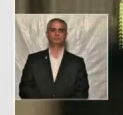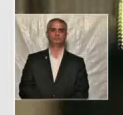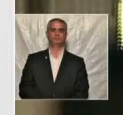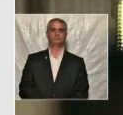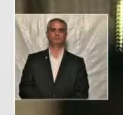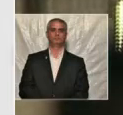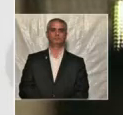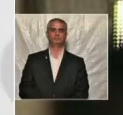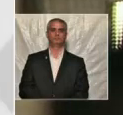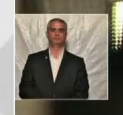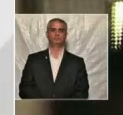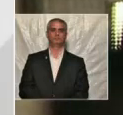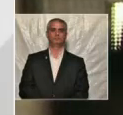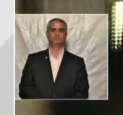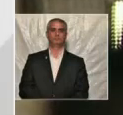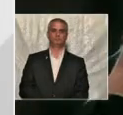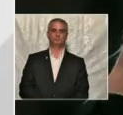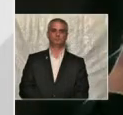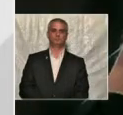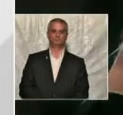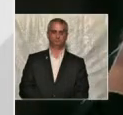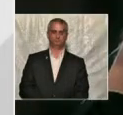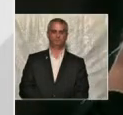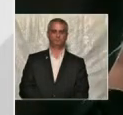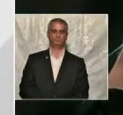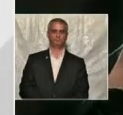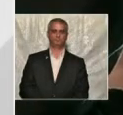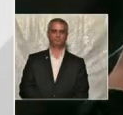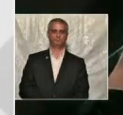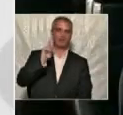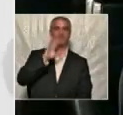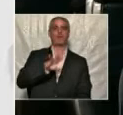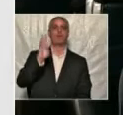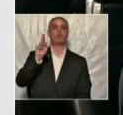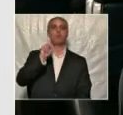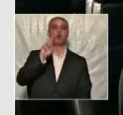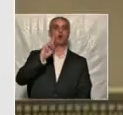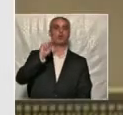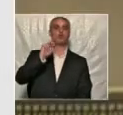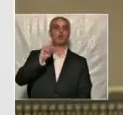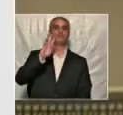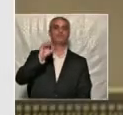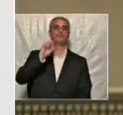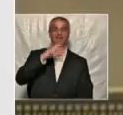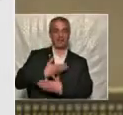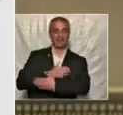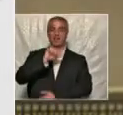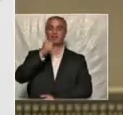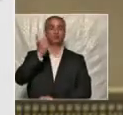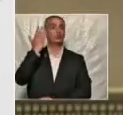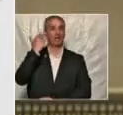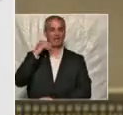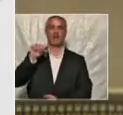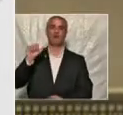דתיים, חילונים, מתנחלים, דרוזים, בדואים, צ'רקסים, ואני מתפלל שבכל השנה שלא נשכח